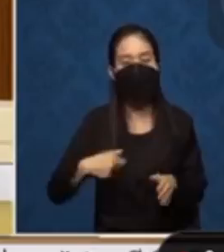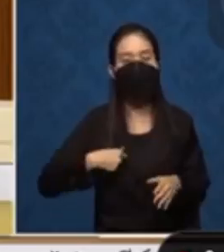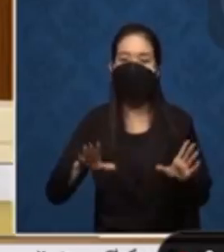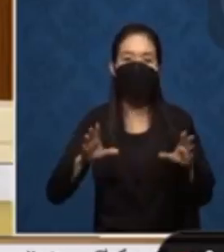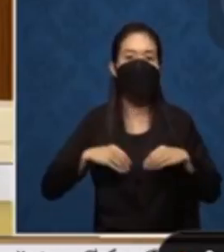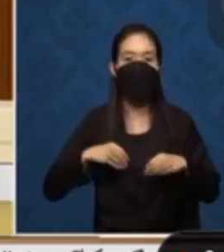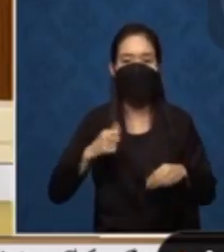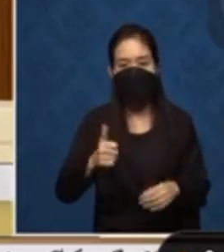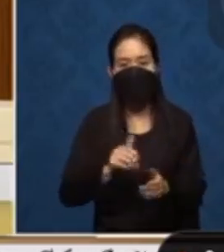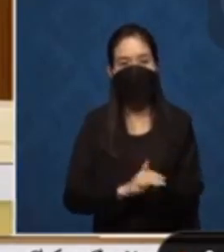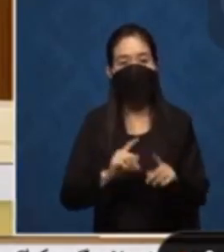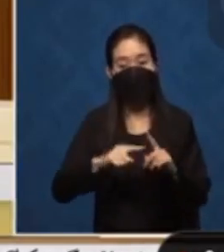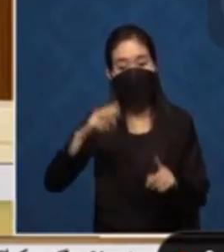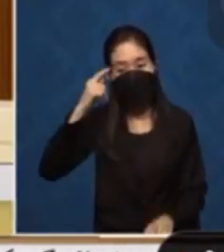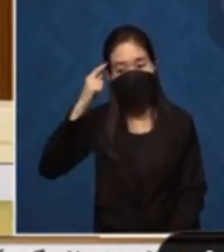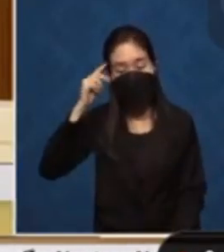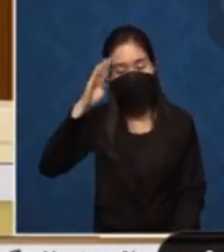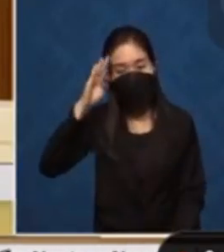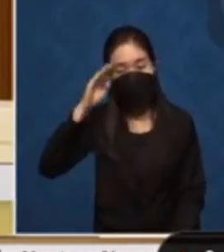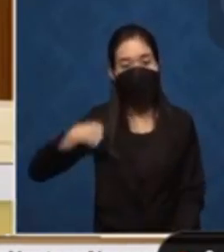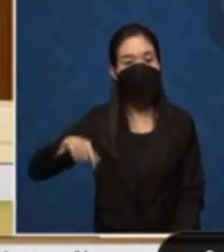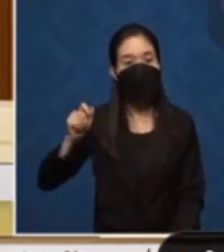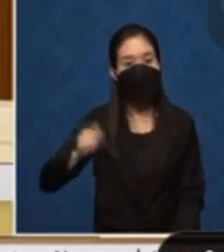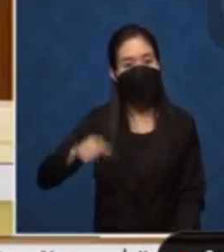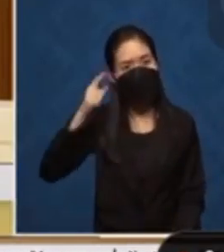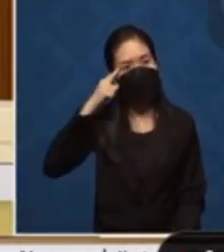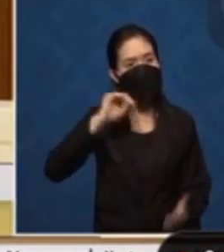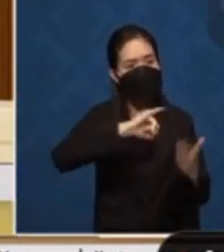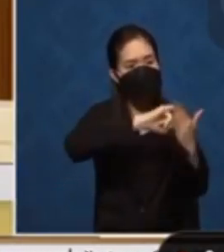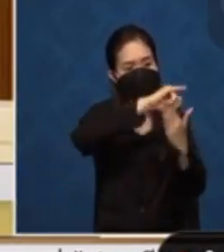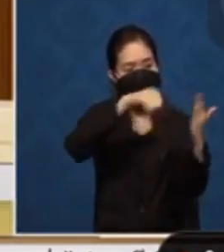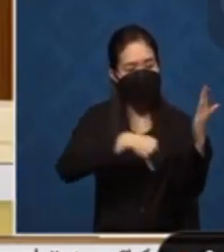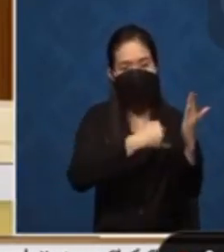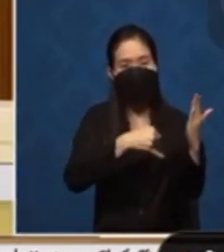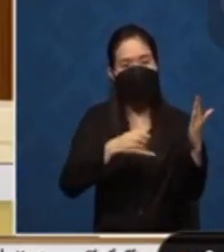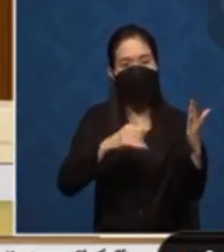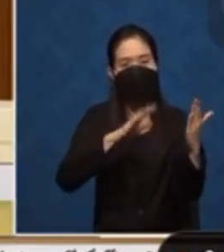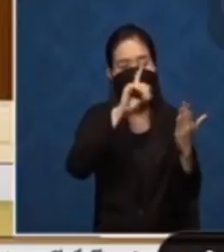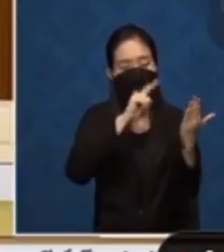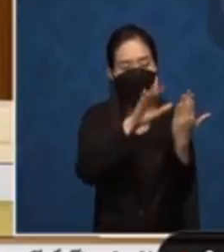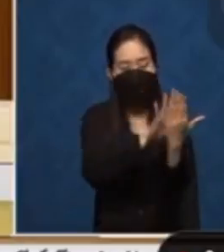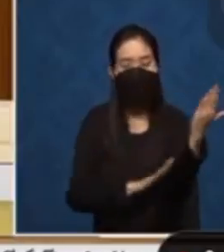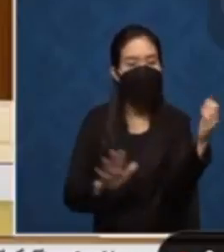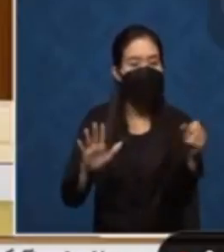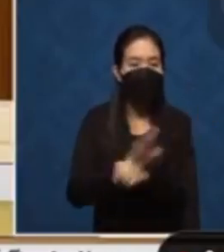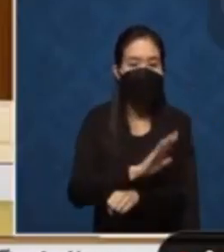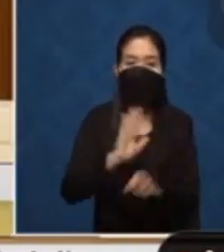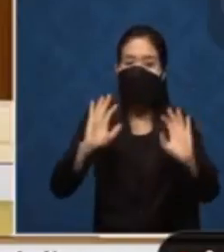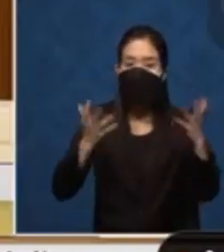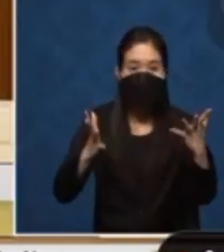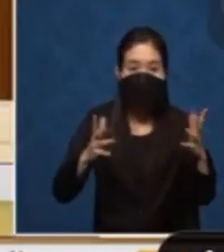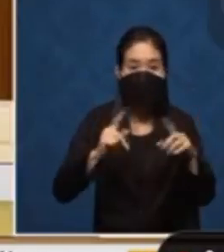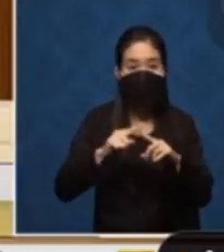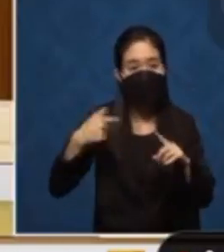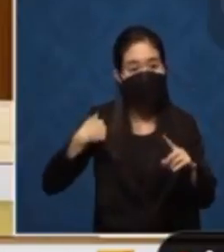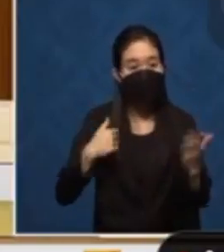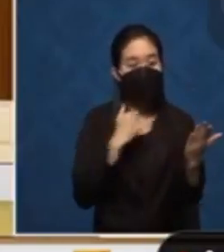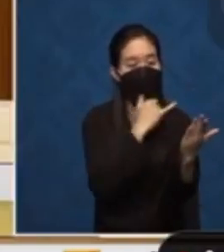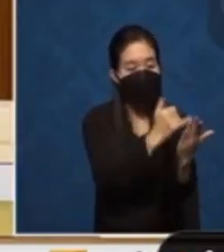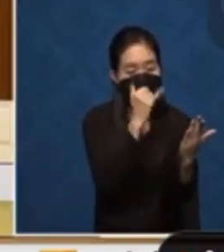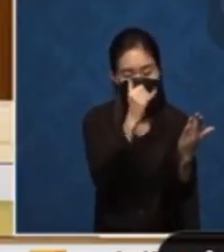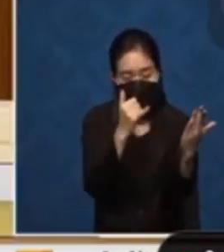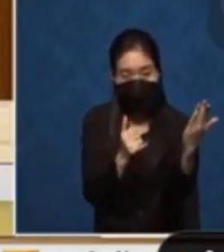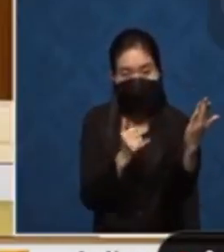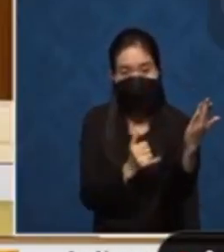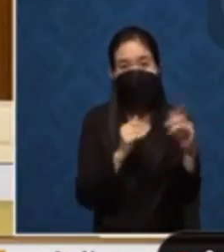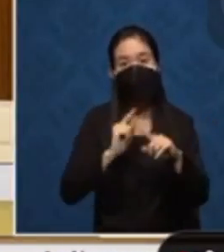สารณหาร ก็ไมนมครอบคมทกจัหวในประเทฯจึงมีกรณีที่บคคลพรเรือน ตองเดินหางข้ามจัหวัดเพื่อไปเข้าสู่กบวลกมพินาคดี